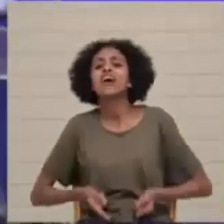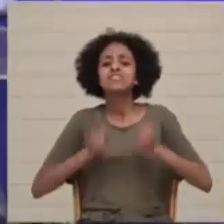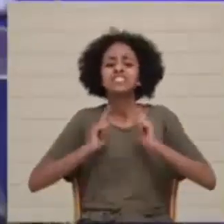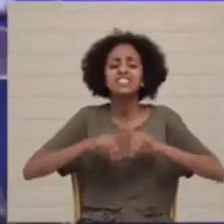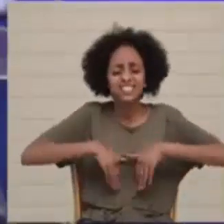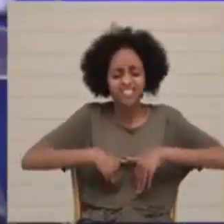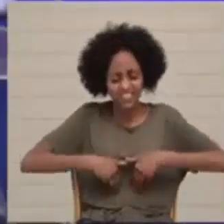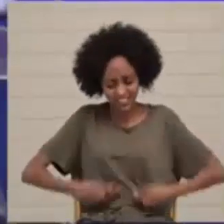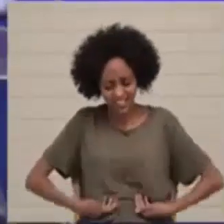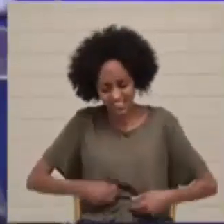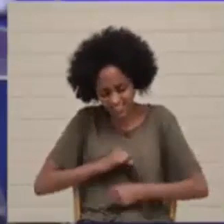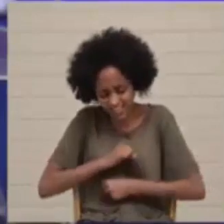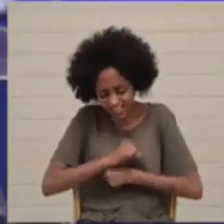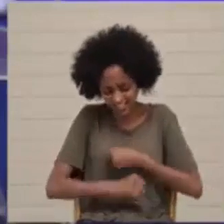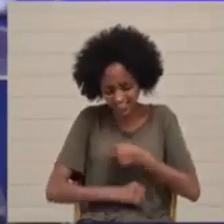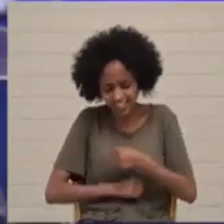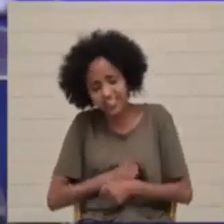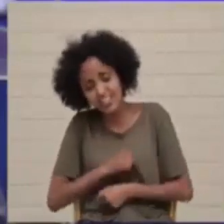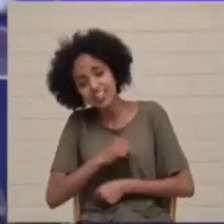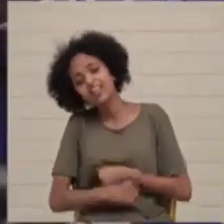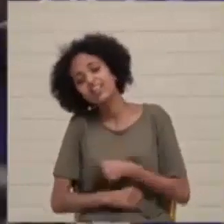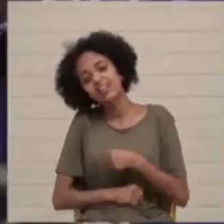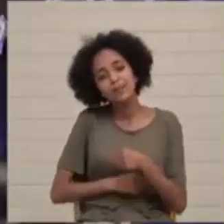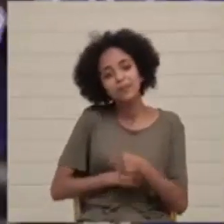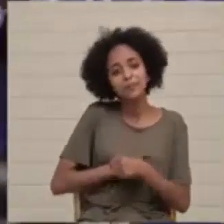ነፍስስ ከተዘለ የተጨነቀ